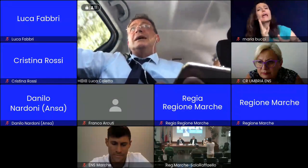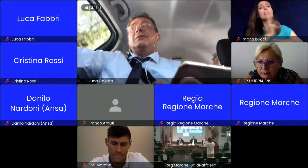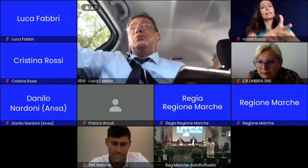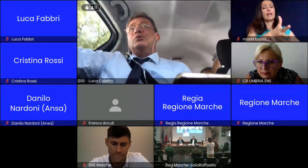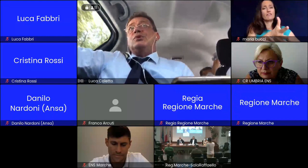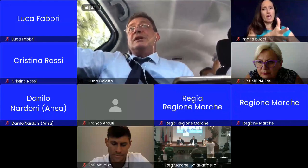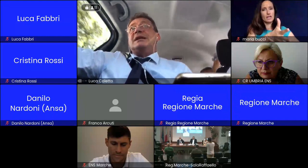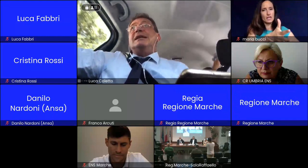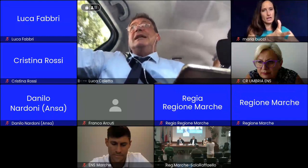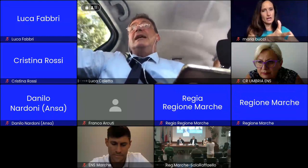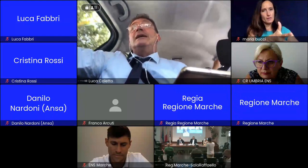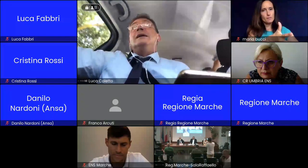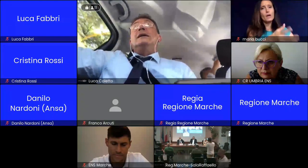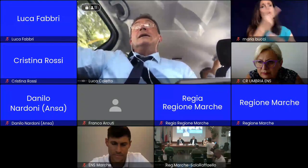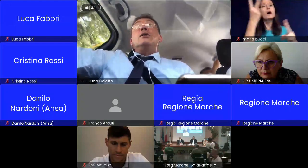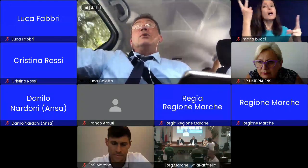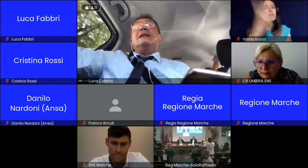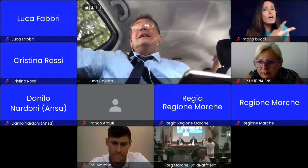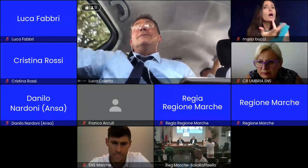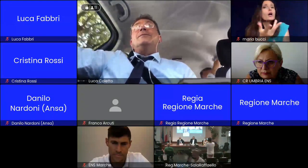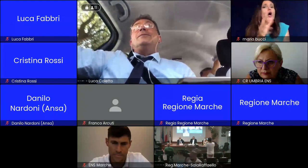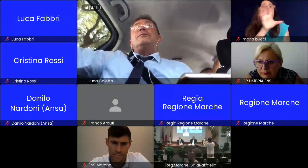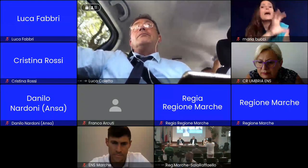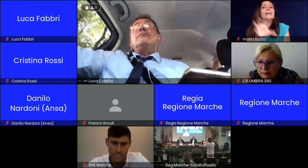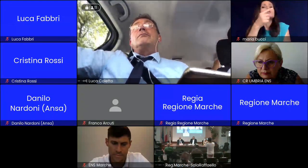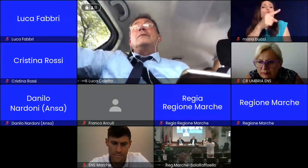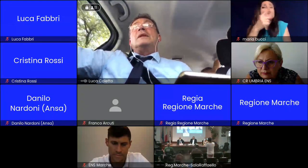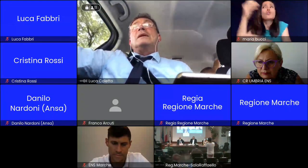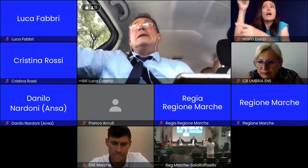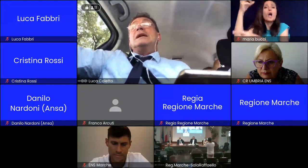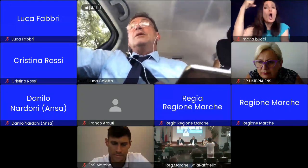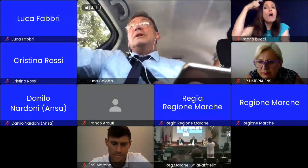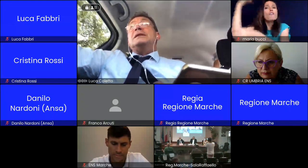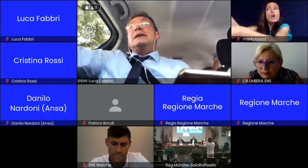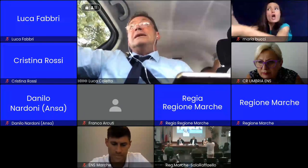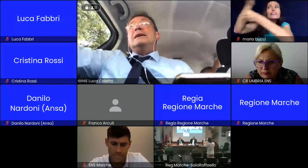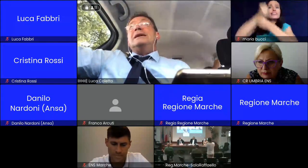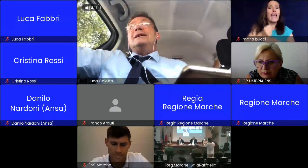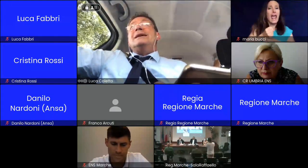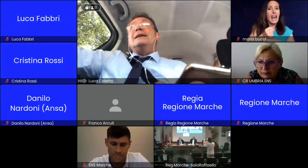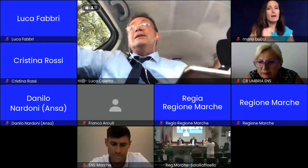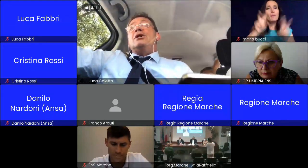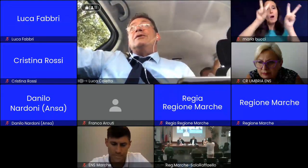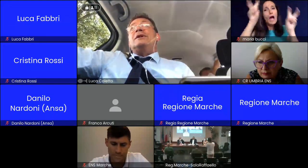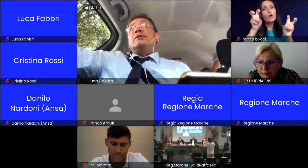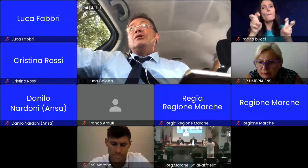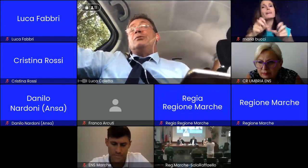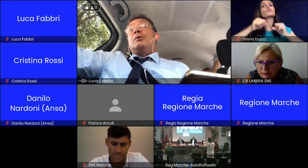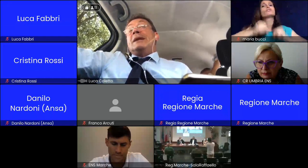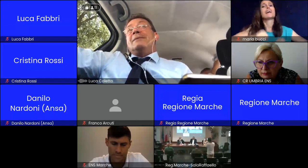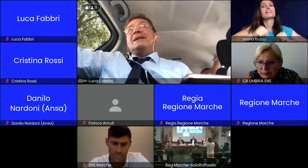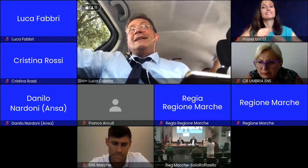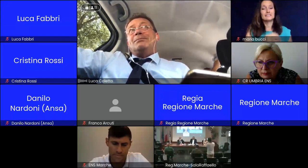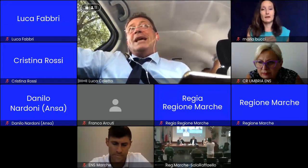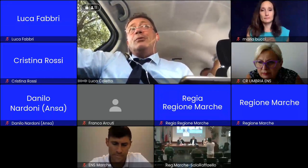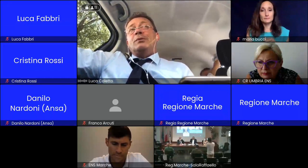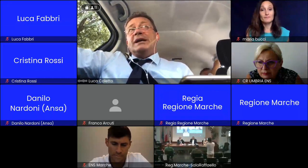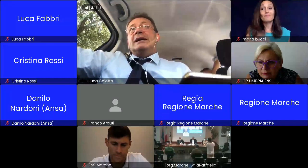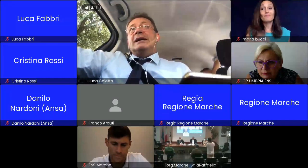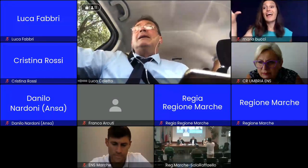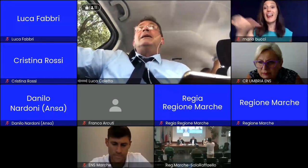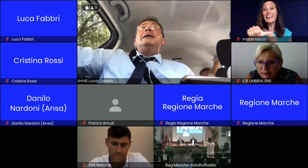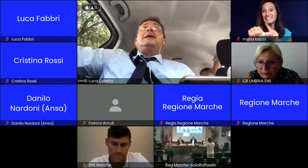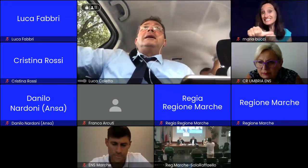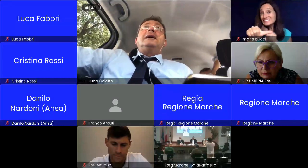riguarda appunto la sanità. Quindi la lingua dei segni risolve questo problema.